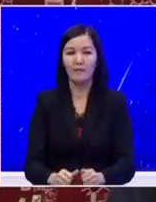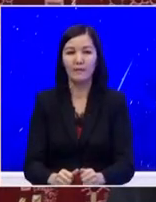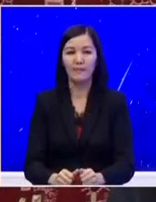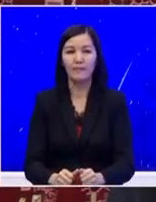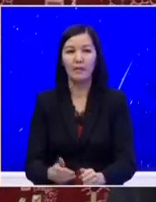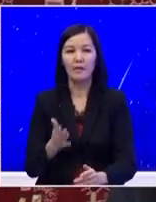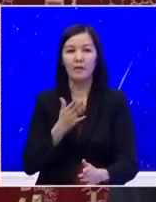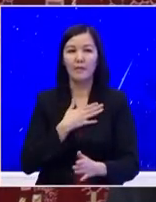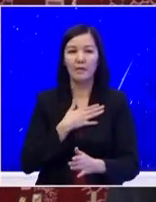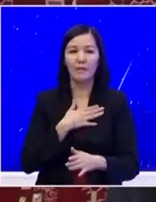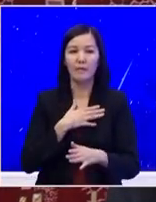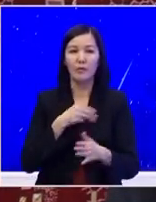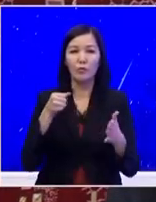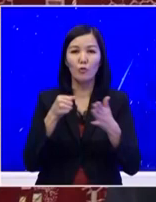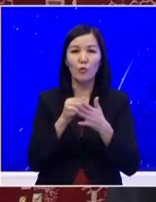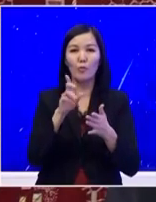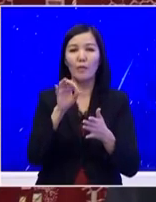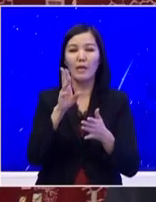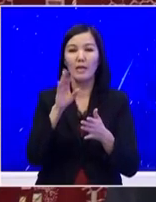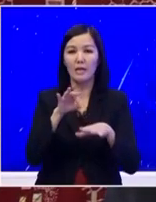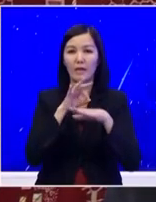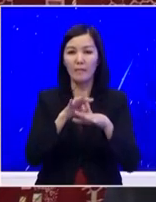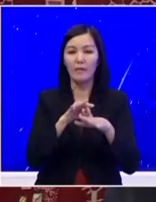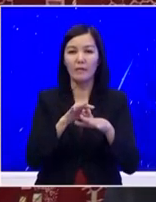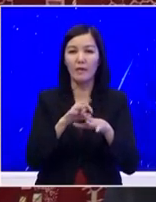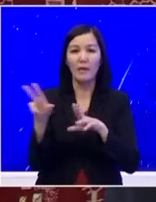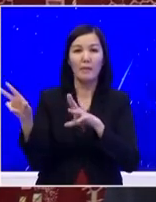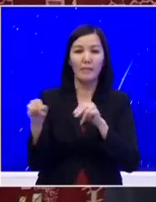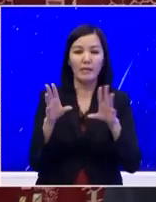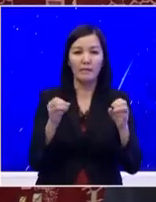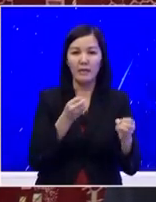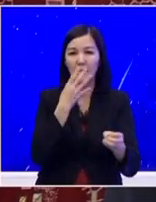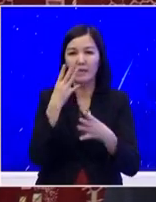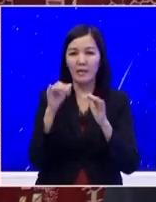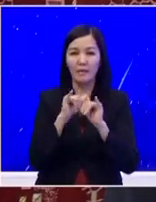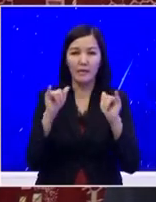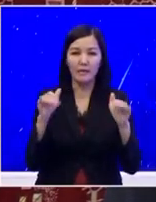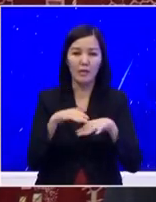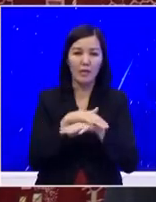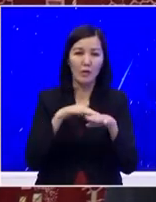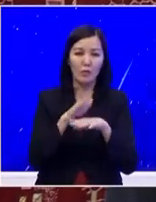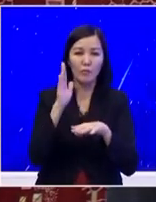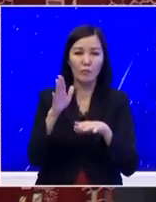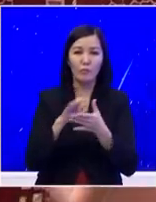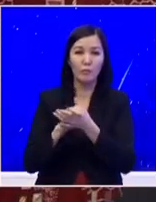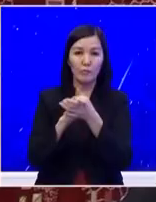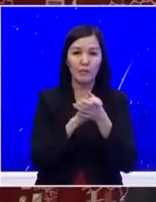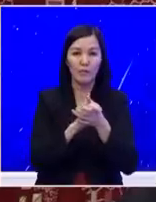Я прошел всю войну и дошел до Берлина. Я хочу пожелать процветания нашей стране и благополучия народу. Пусть будет мир на